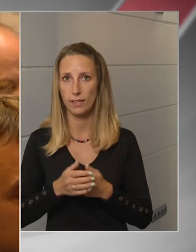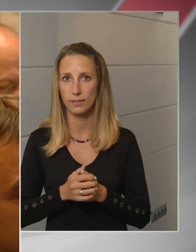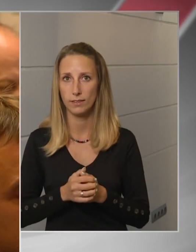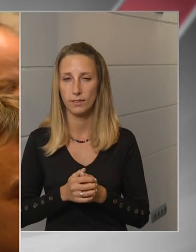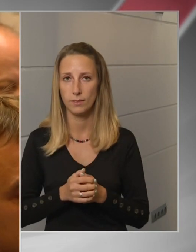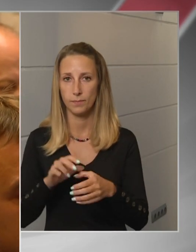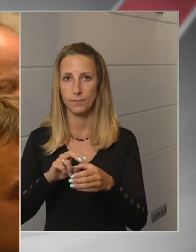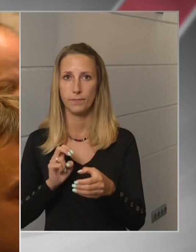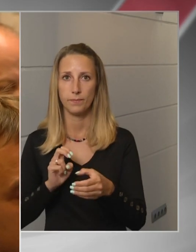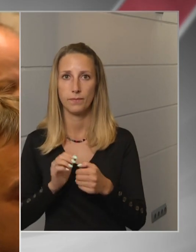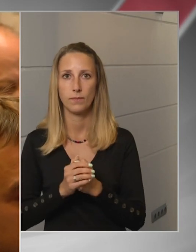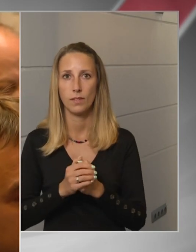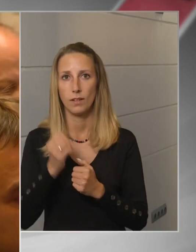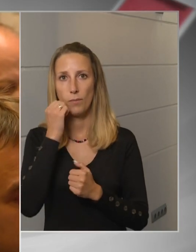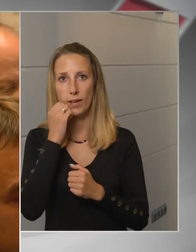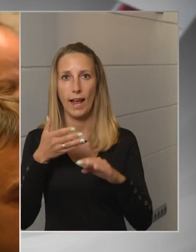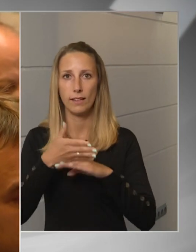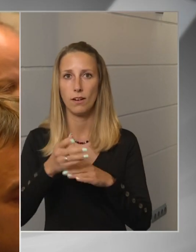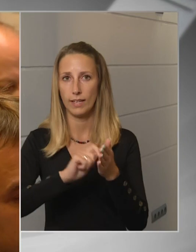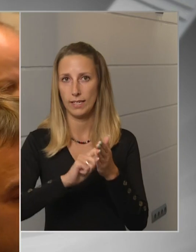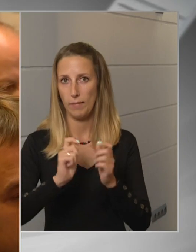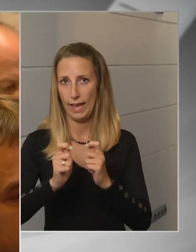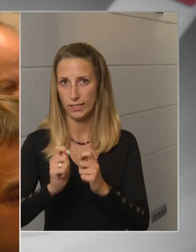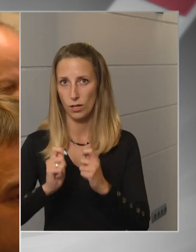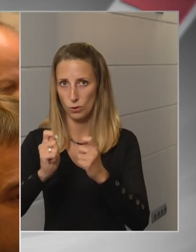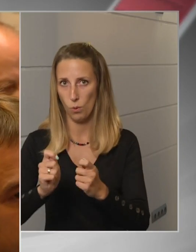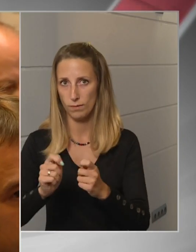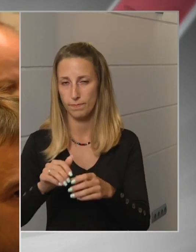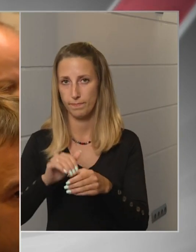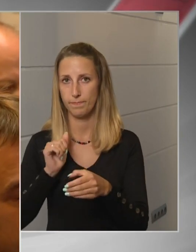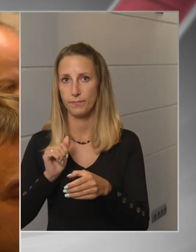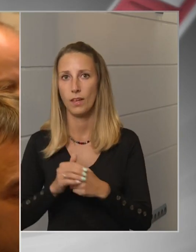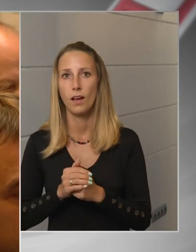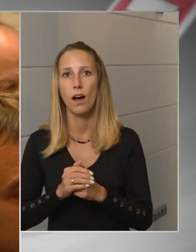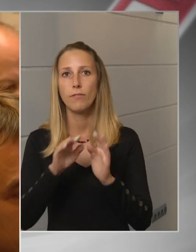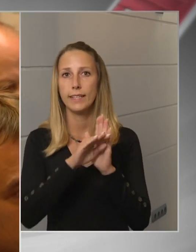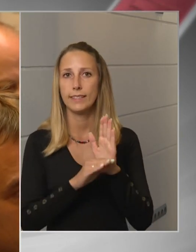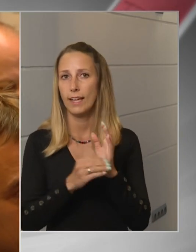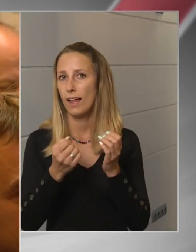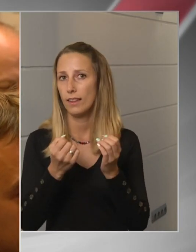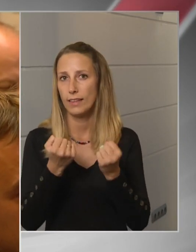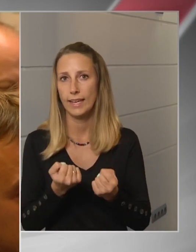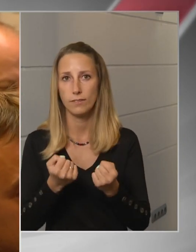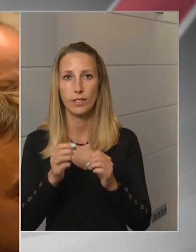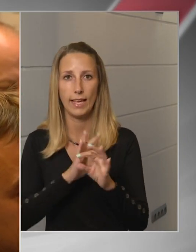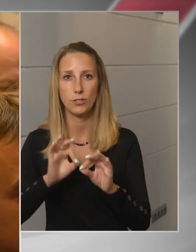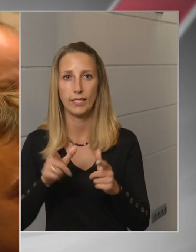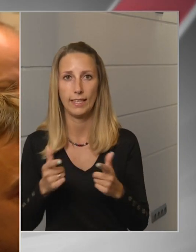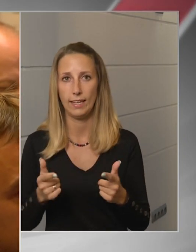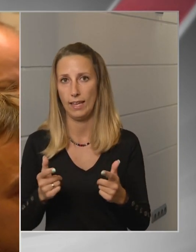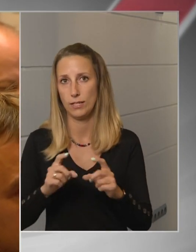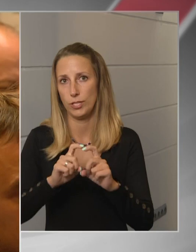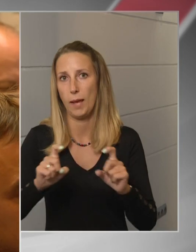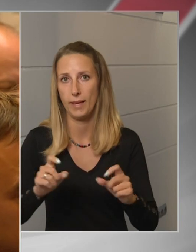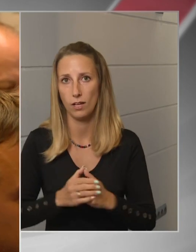maviráltal kiírt pályázattól. A feltételek nehéz, vagy teljesíthetetlen volt ára hivatkozva, tehát úgy